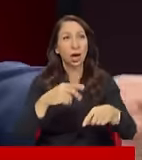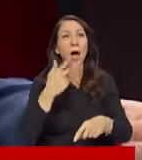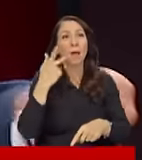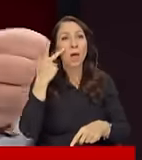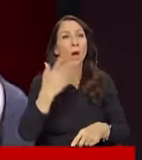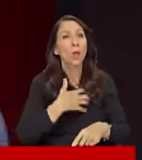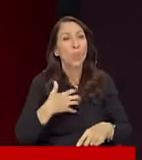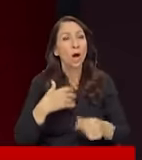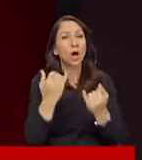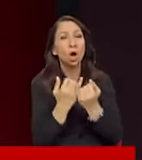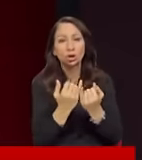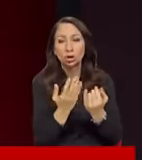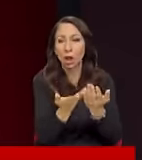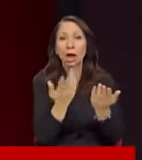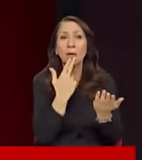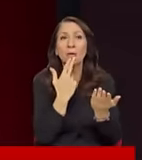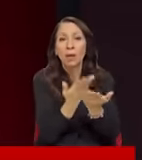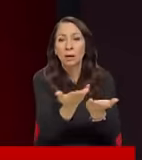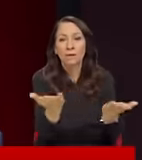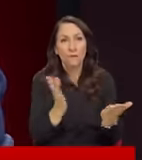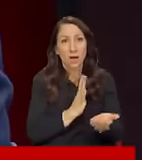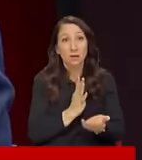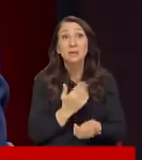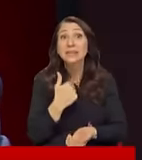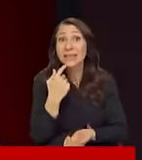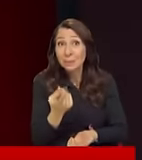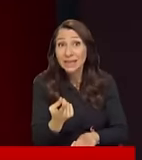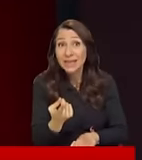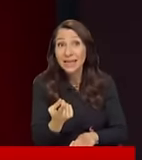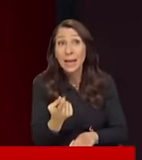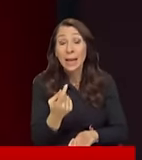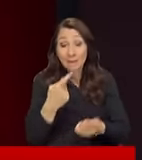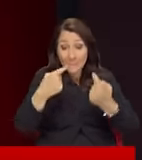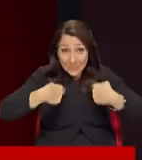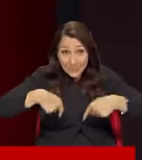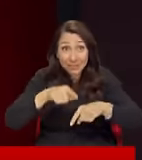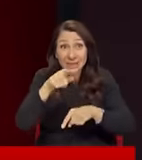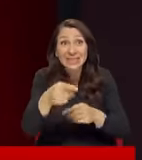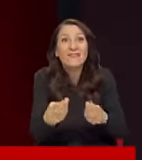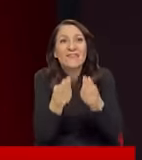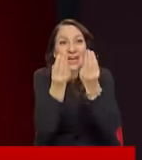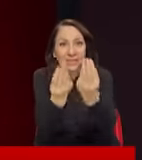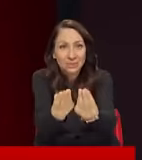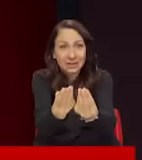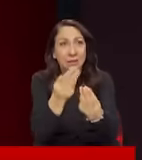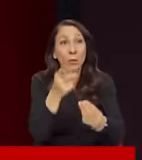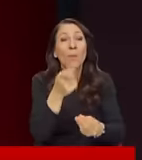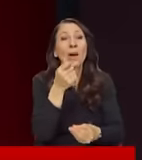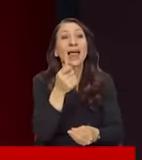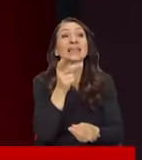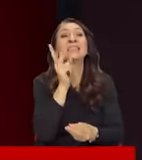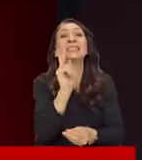Ablalar, anneler, kardeşler, hanımefendiler oradaydı. Dedim ki bizim size verdiğimiz bu